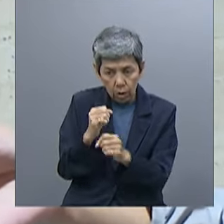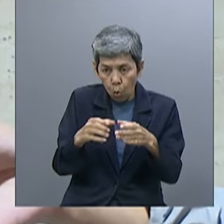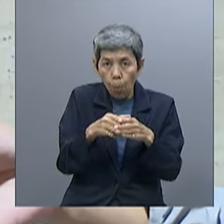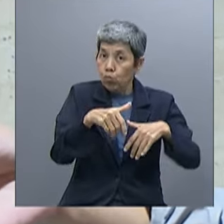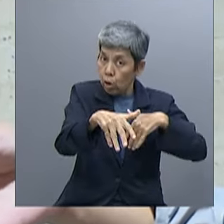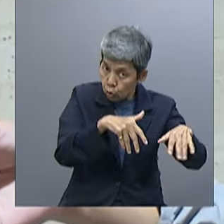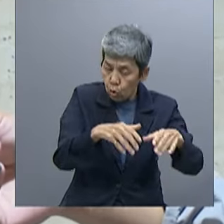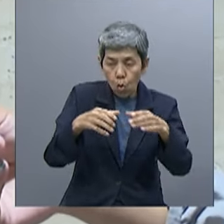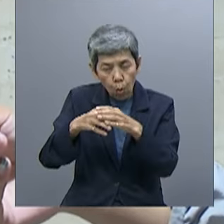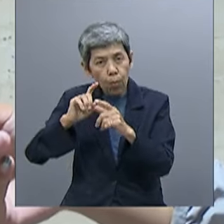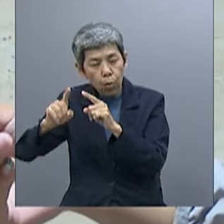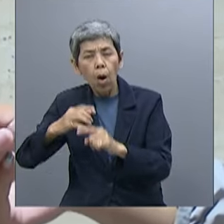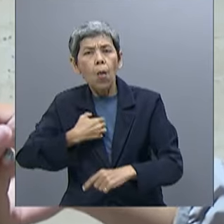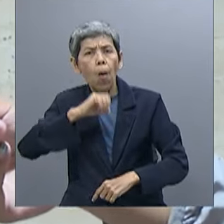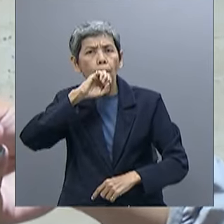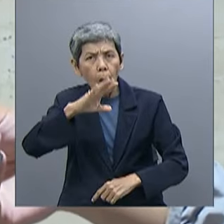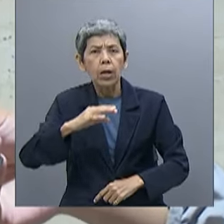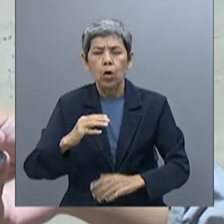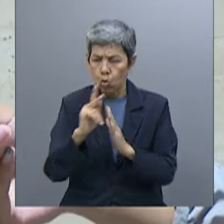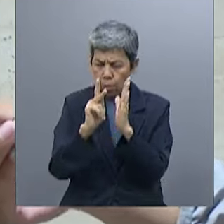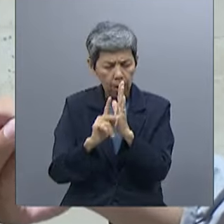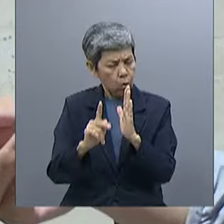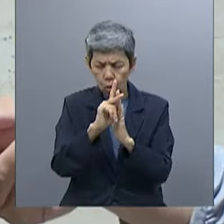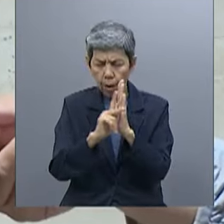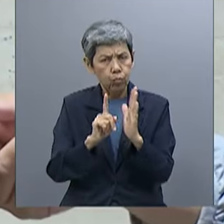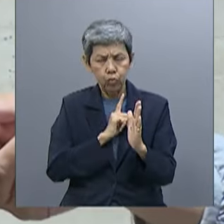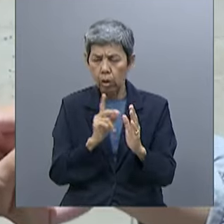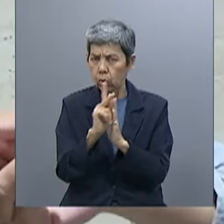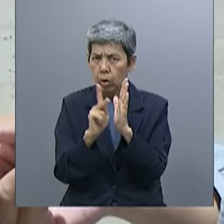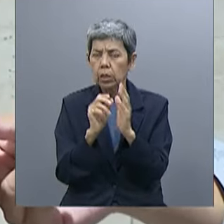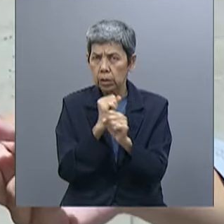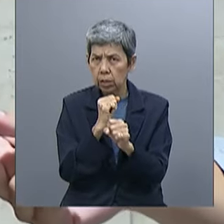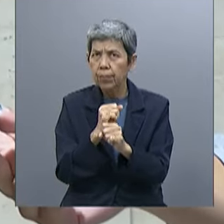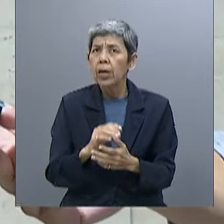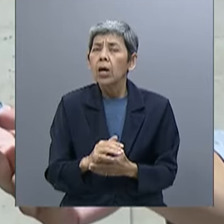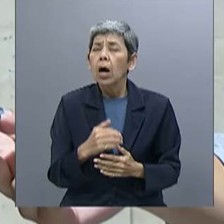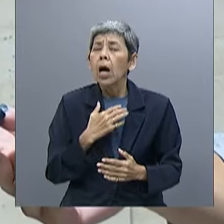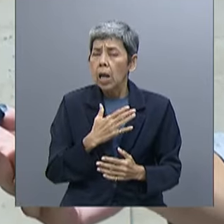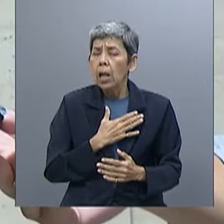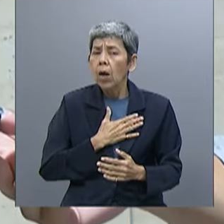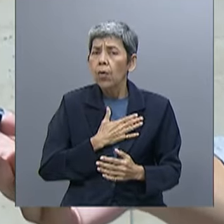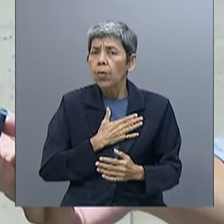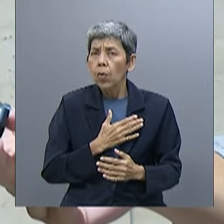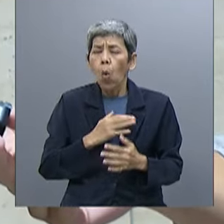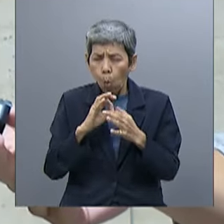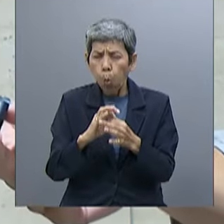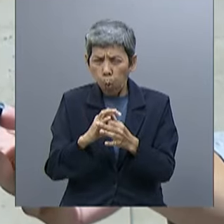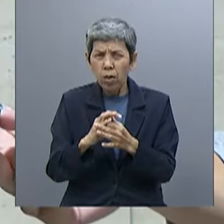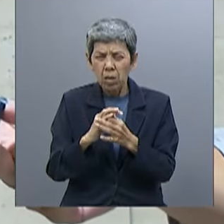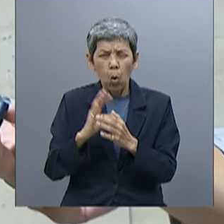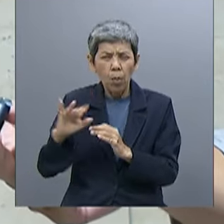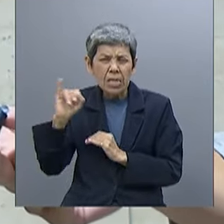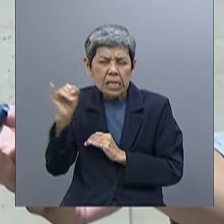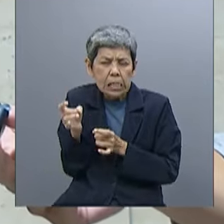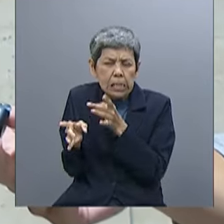ต่างๆแต่ว่าขอย้ำว่าก็อยู่ในกรอบของกฎหมายที่ว่ากระทำได้แต่ว่าไม่ผมก็ห่วงเรื่องของมือที่3ที่จะมา